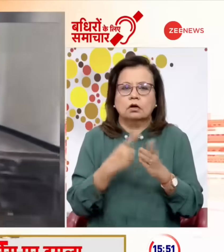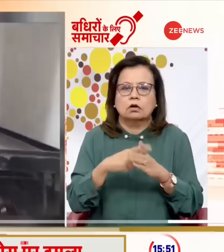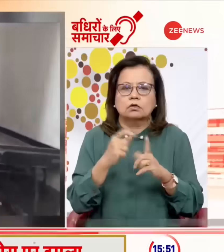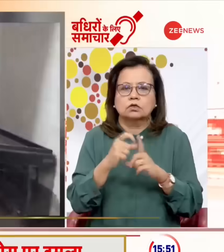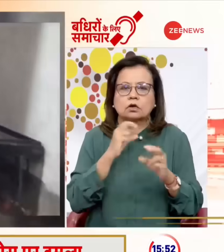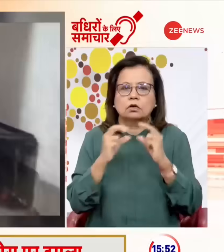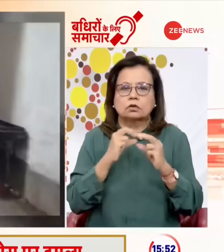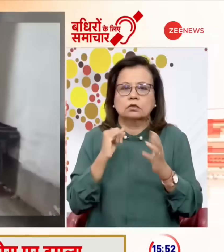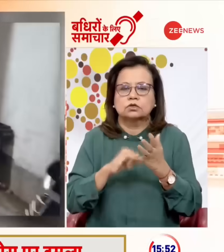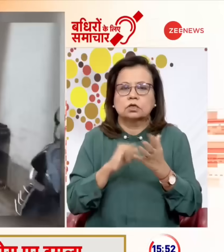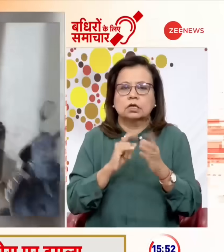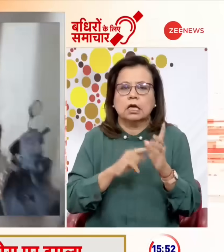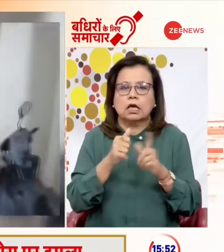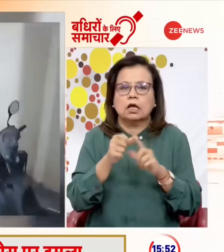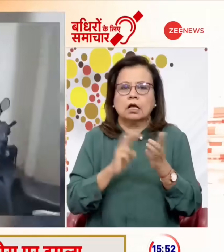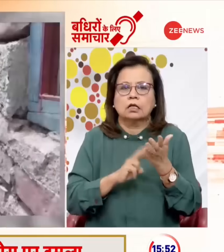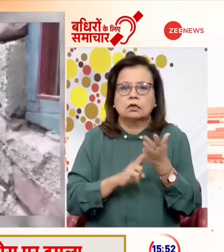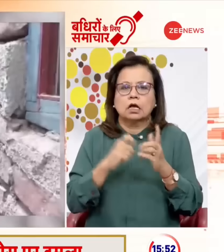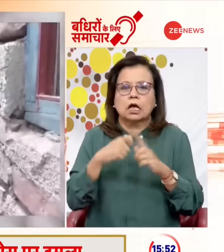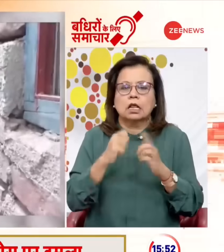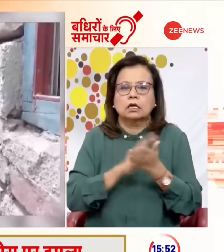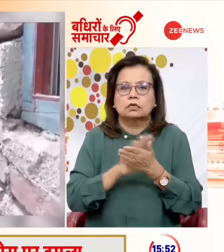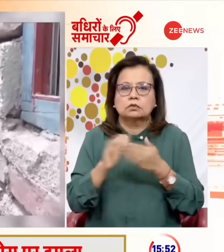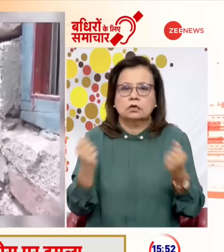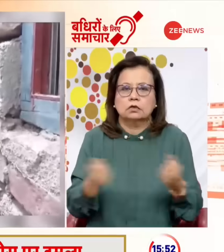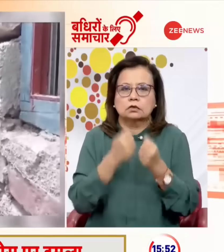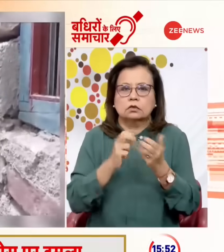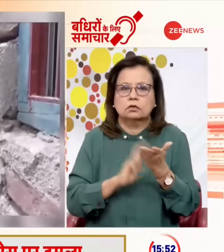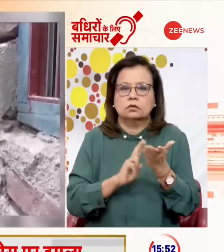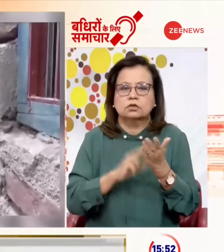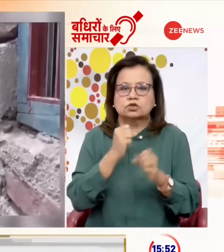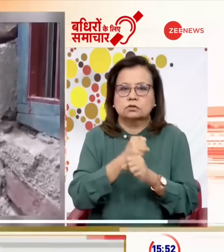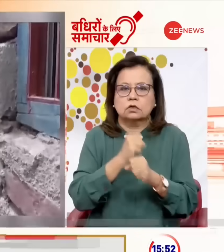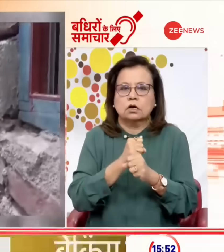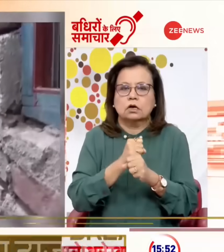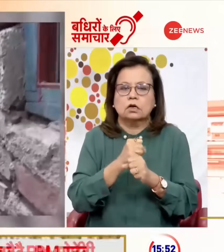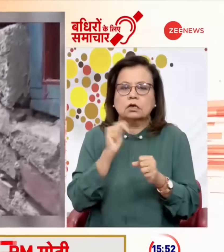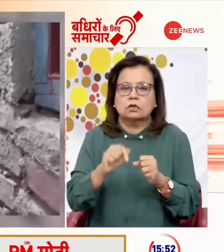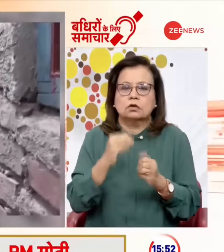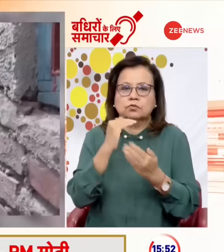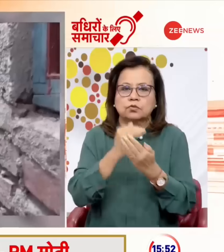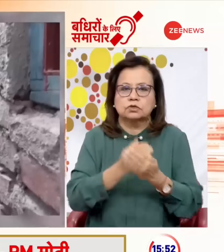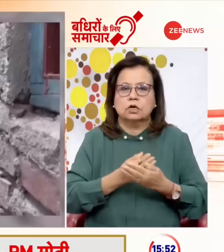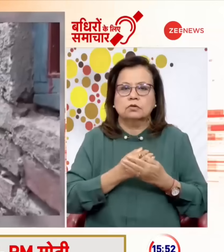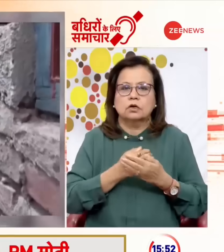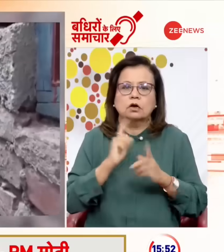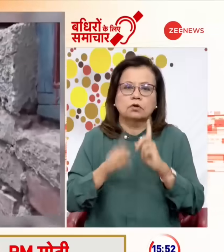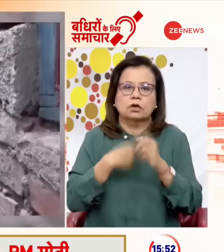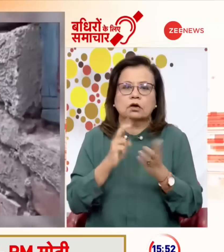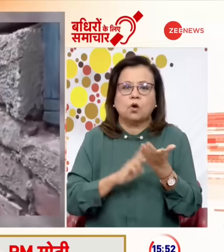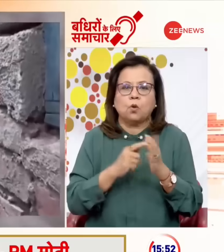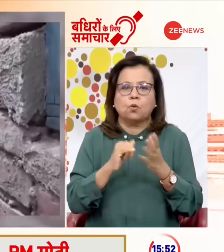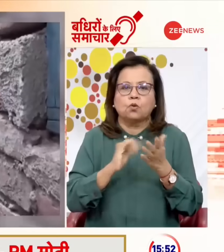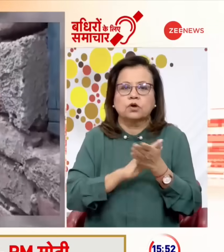प्रवक्ता शक्ति यादव ने लखीसराय की घटना को नीतीश सरकार का इस पर बचाव किया।